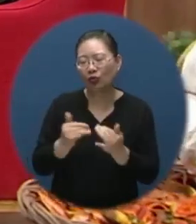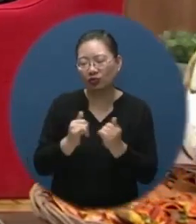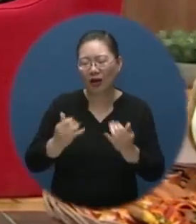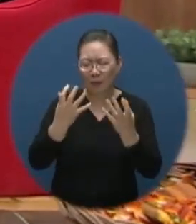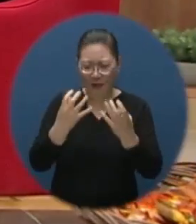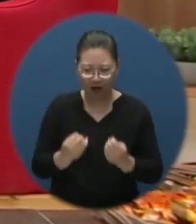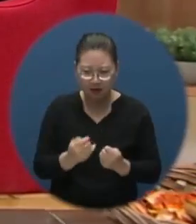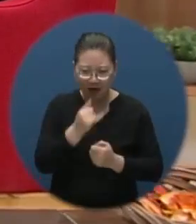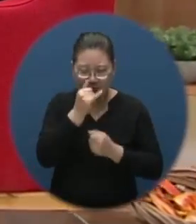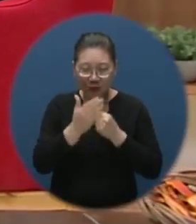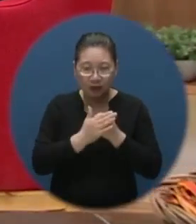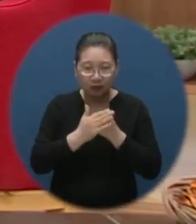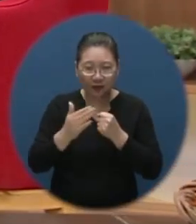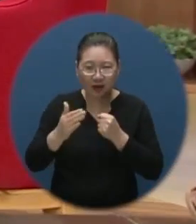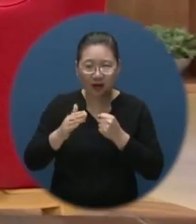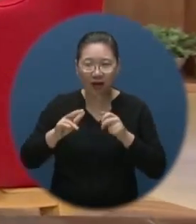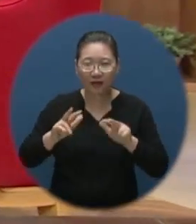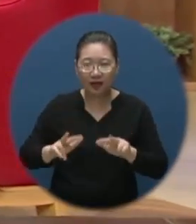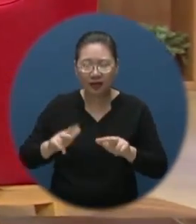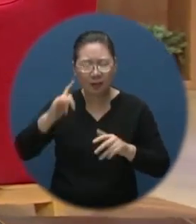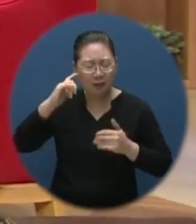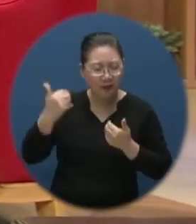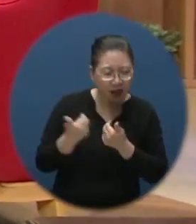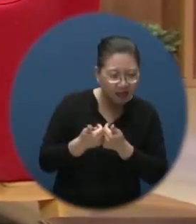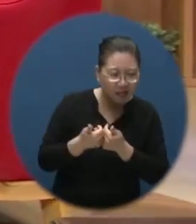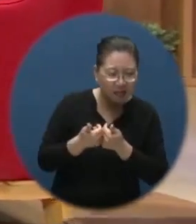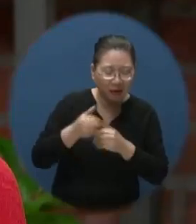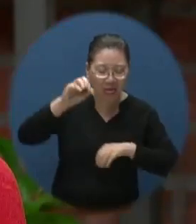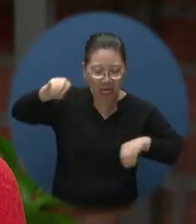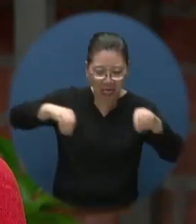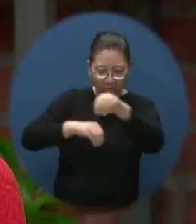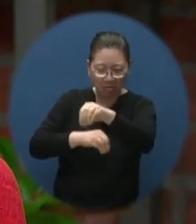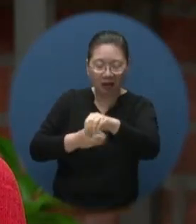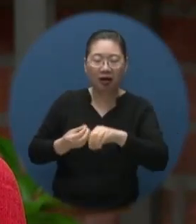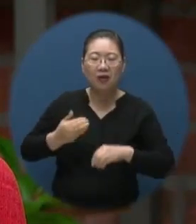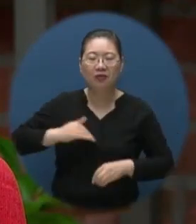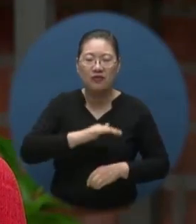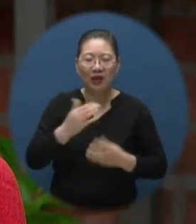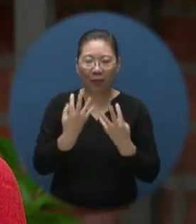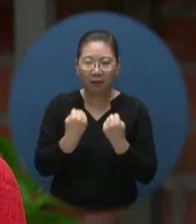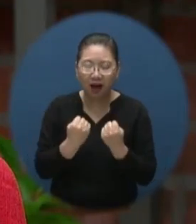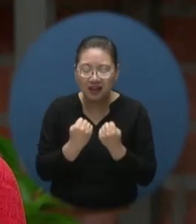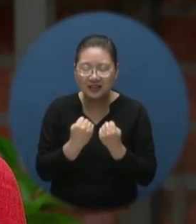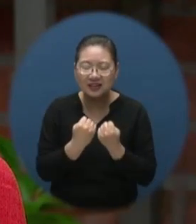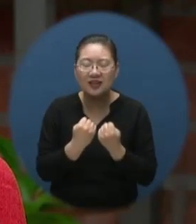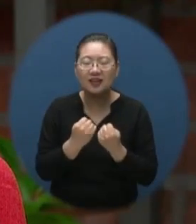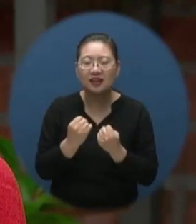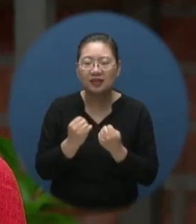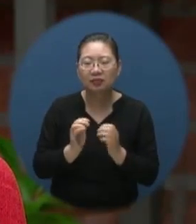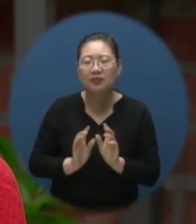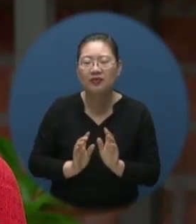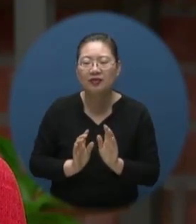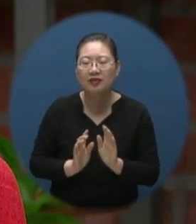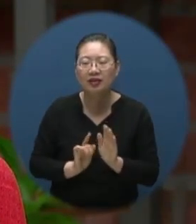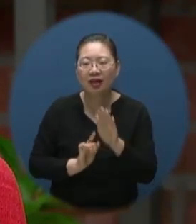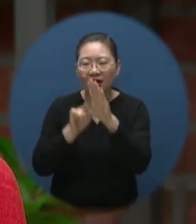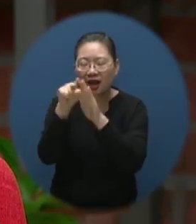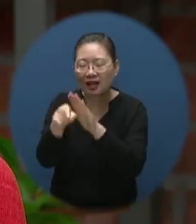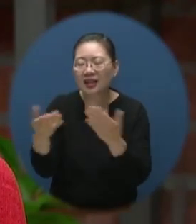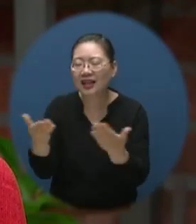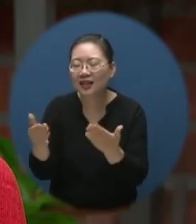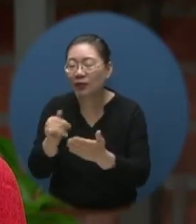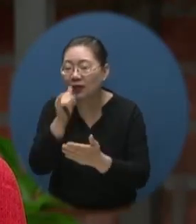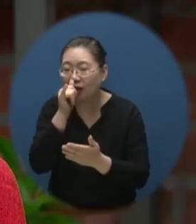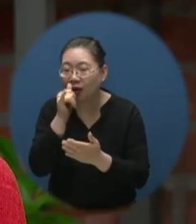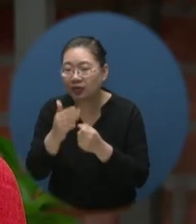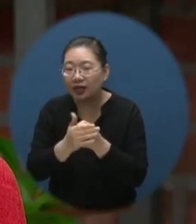예, 노동자. 이제 지금은 거꾸로 돼 있지만. 예, 예. 그때는 우리가 많이 갔어요, 정동으로. 그때